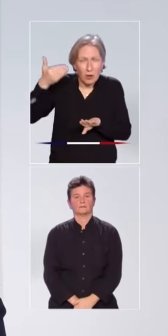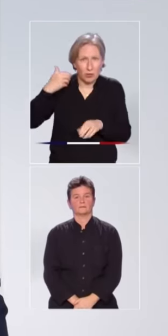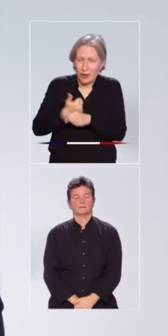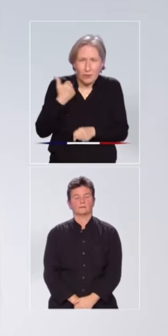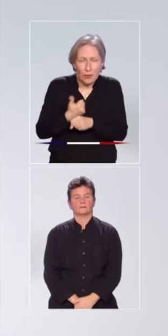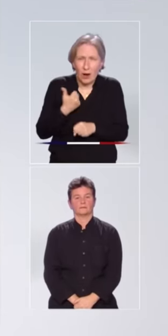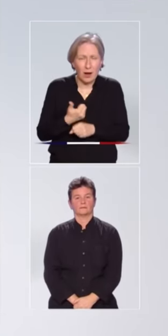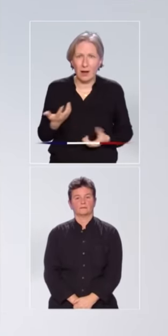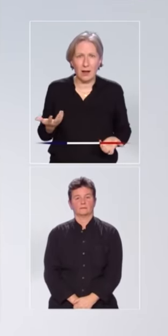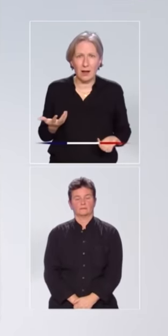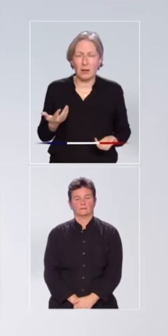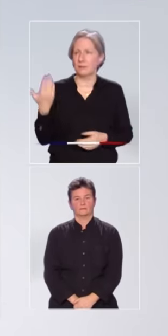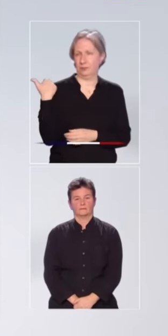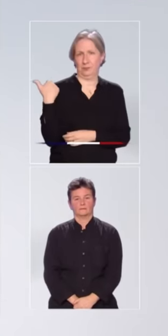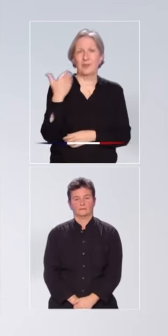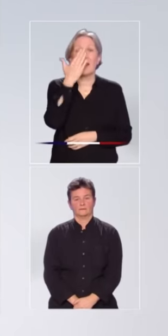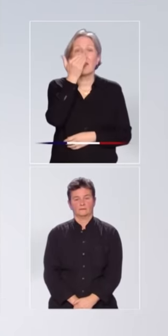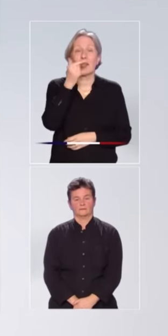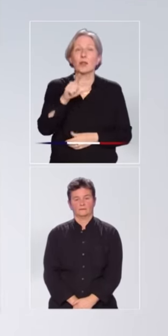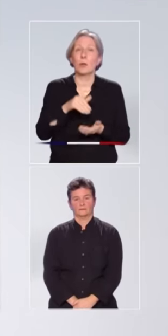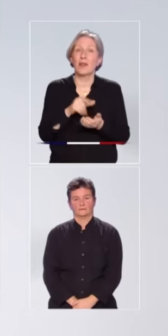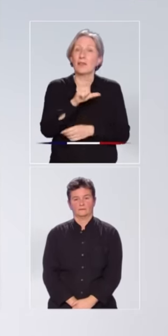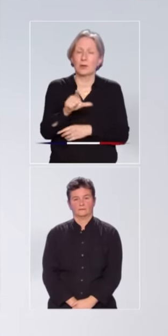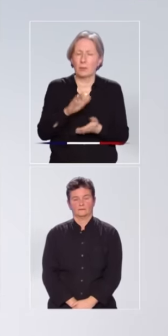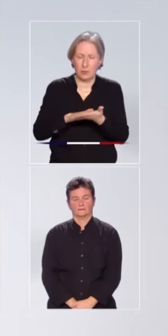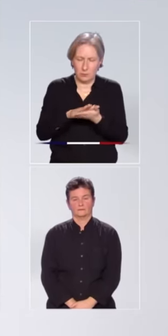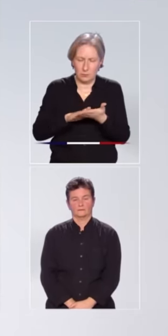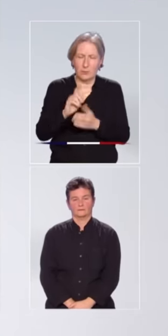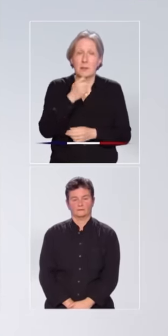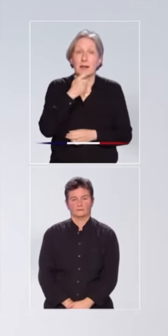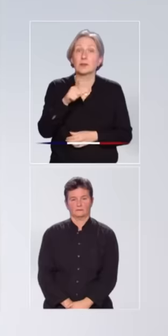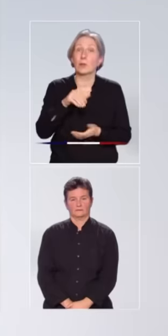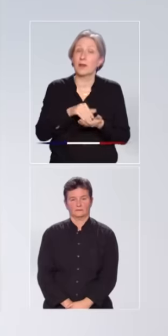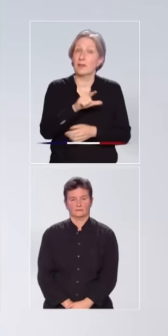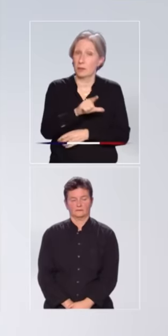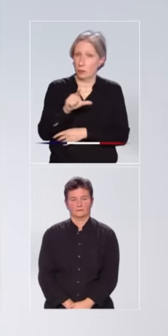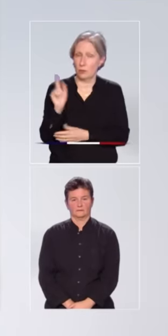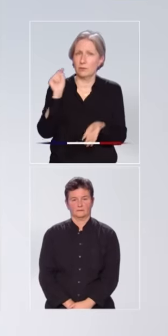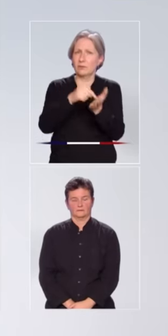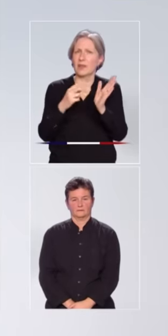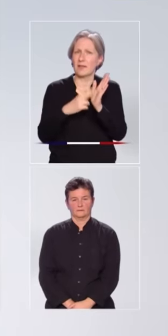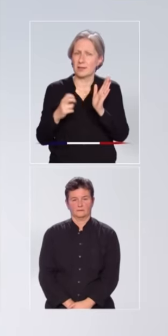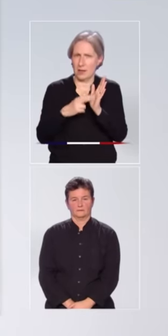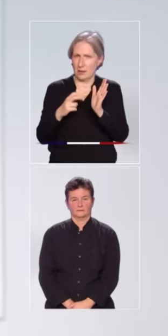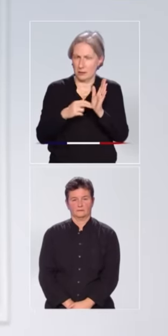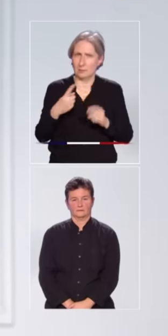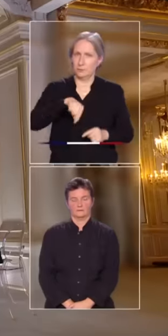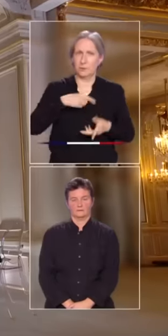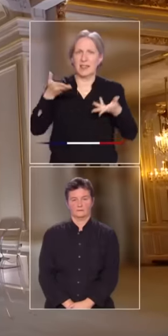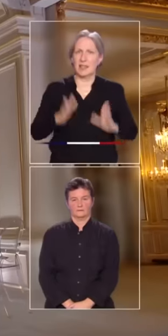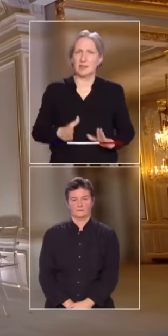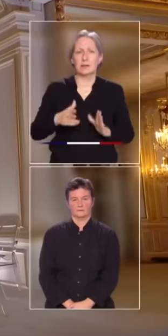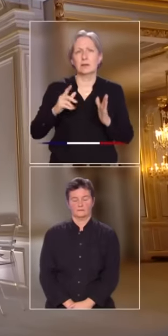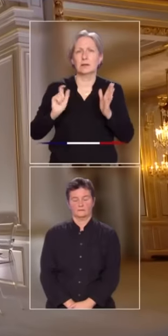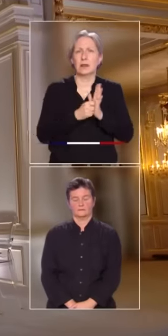En février 2022, en mars 2022, à Versailles, nous avons décidé un agenda